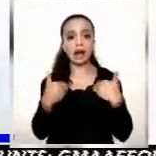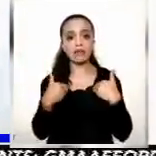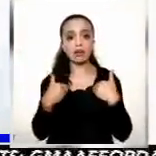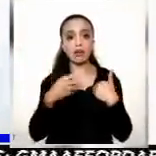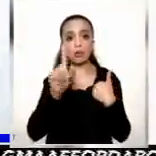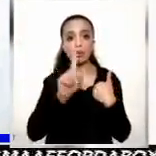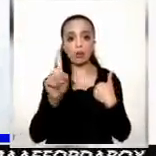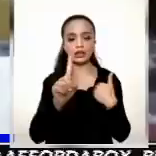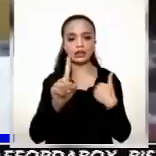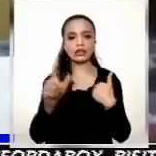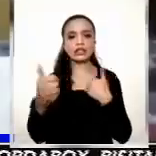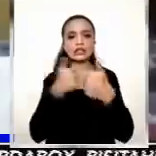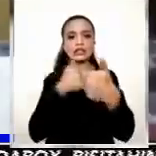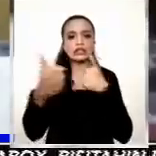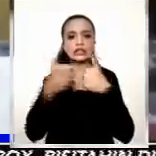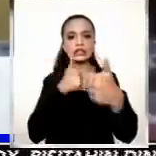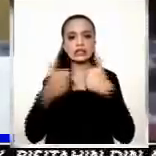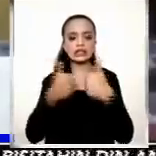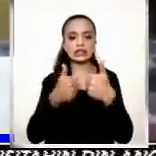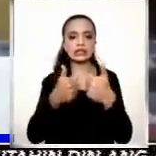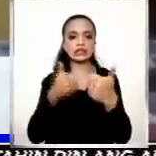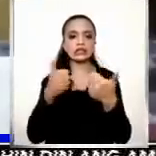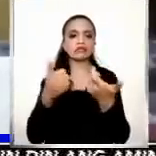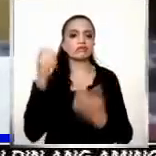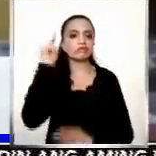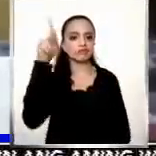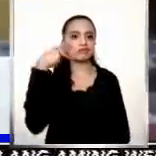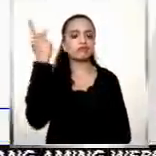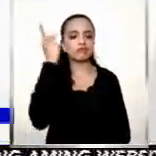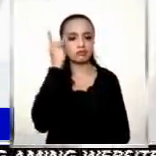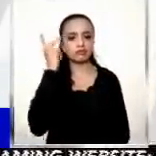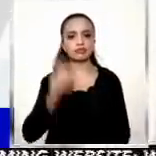ni Aquino sa politika. Kasi si Mayor Aquino